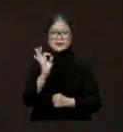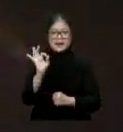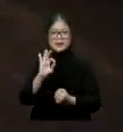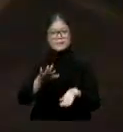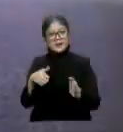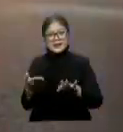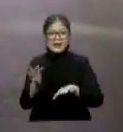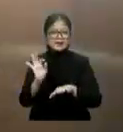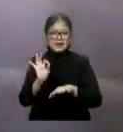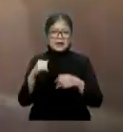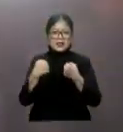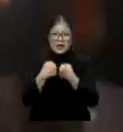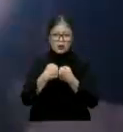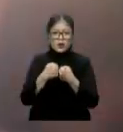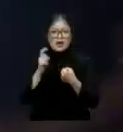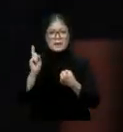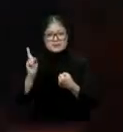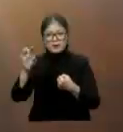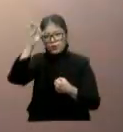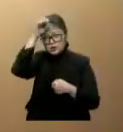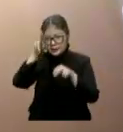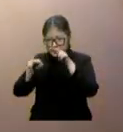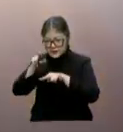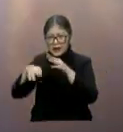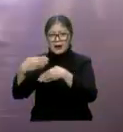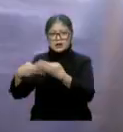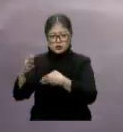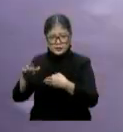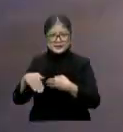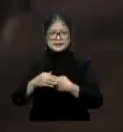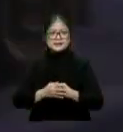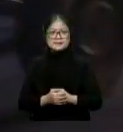penyebab bentrokan. Dari Magelang, Jawa Tengah, Puji Artono melaporkan.